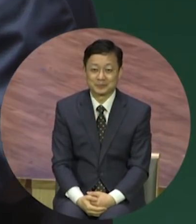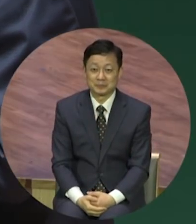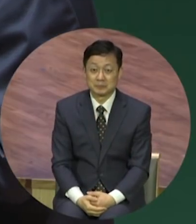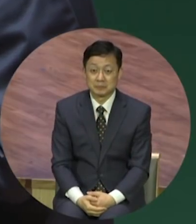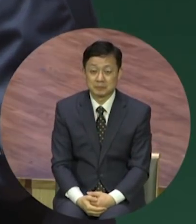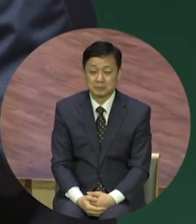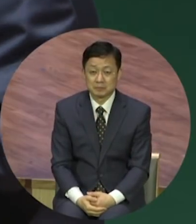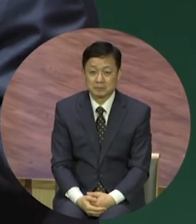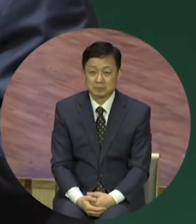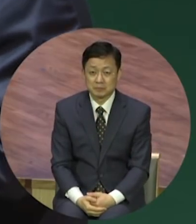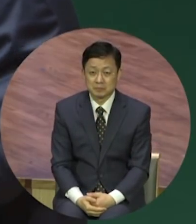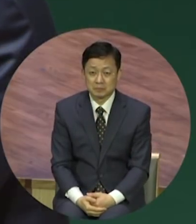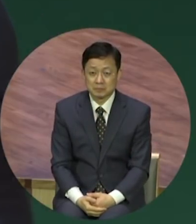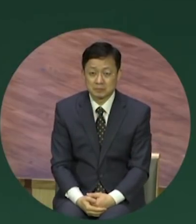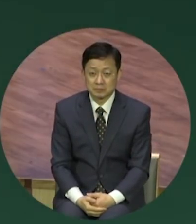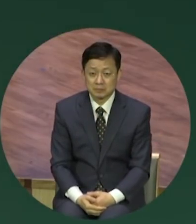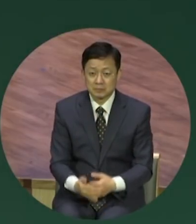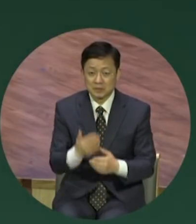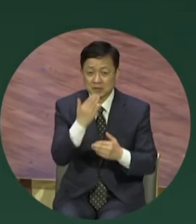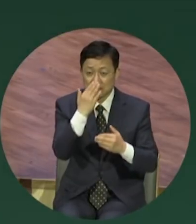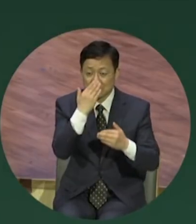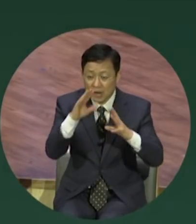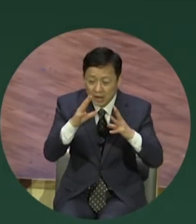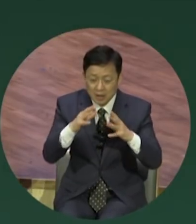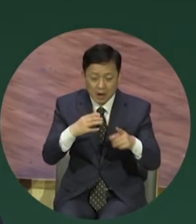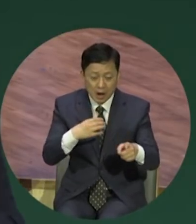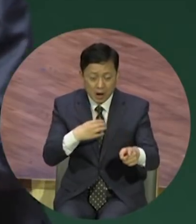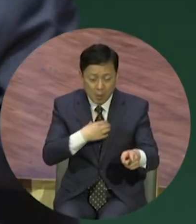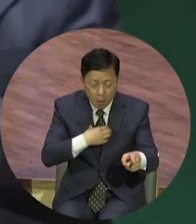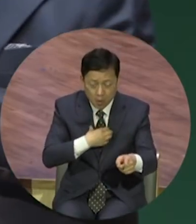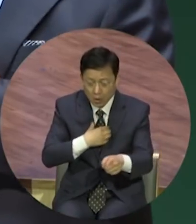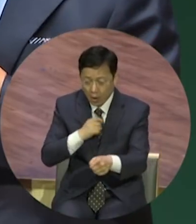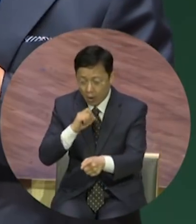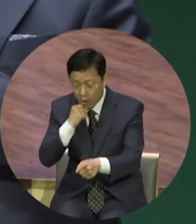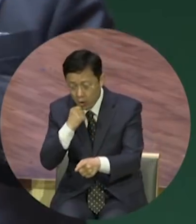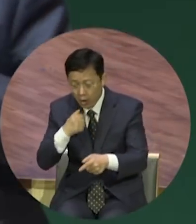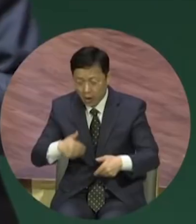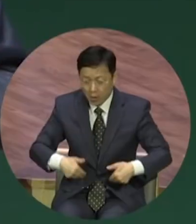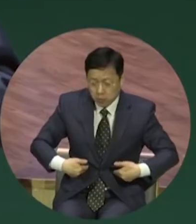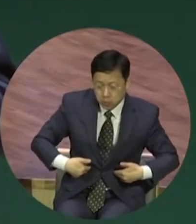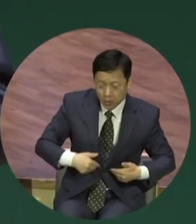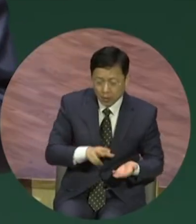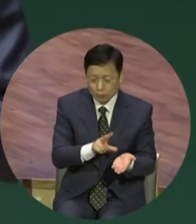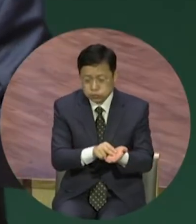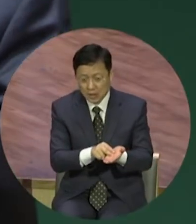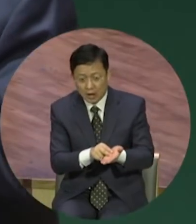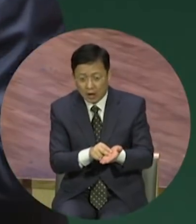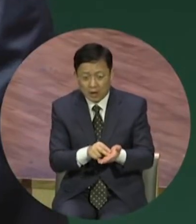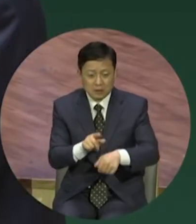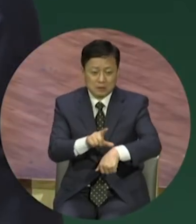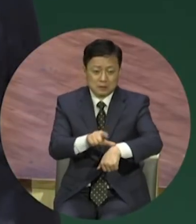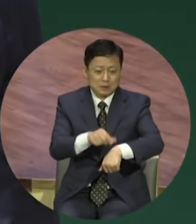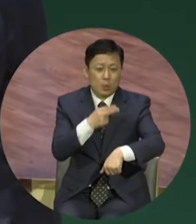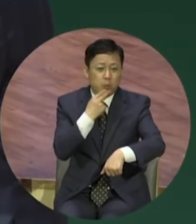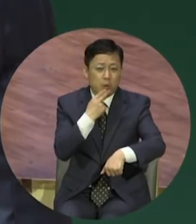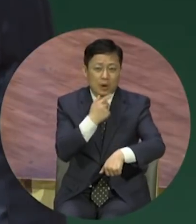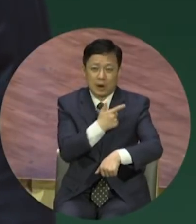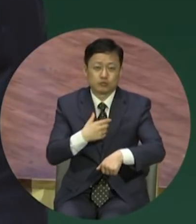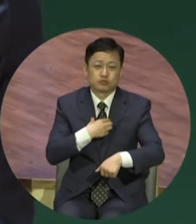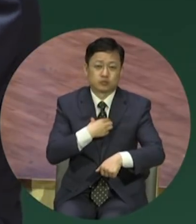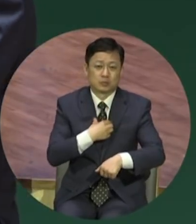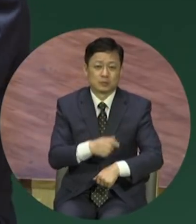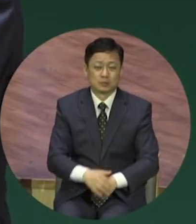지금 위기 왔냐? 원망할 시간도 없어 지금 급한 상황이 된 거예요. The Israelites were faced with such dire circumstances. They were faced with a crisis. They didn't even have the time or the leisure